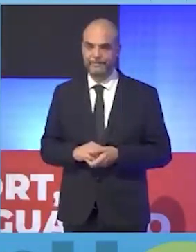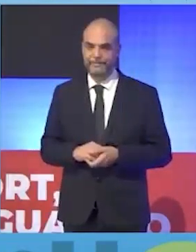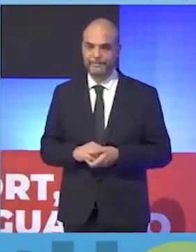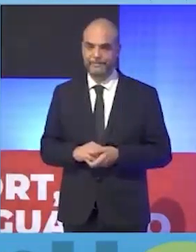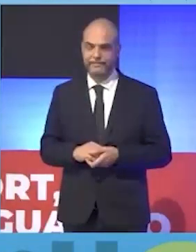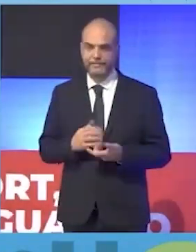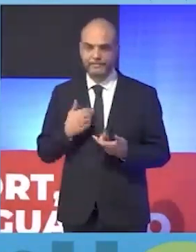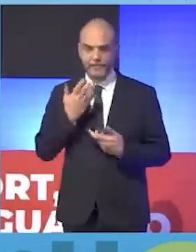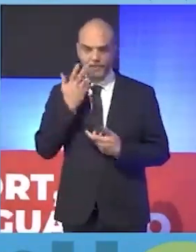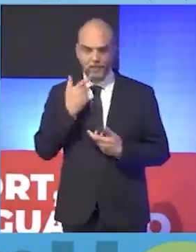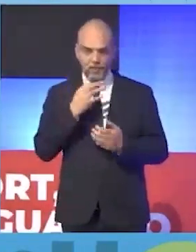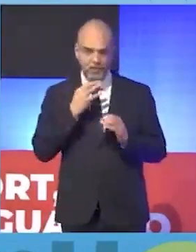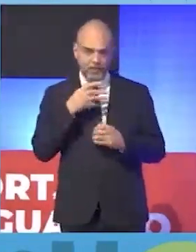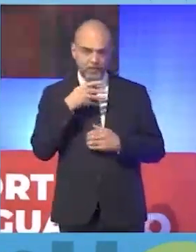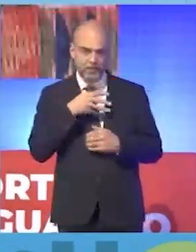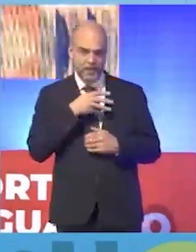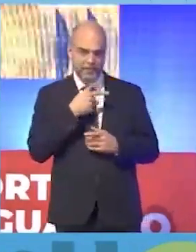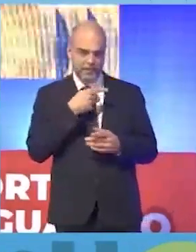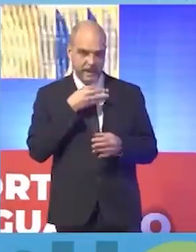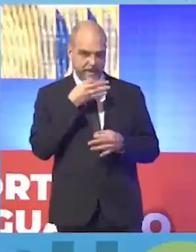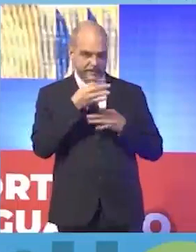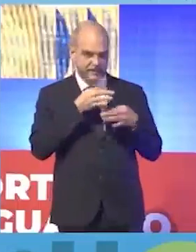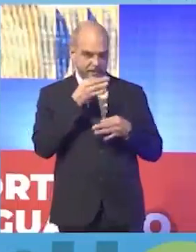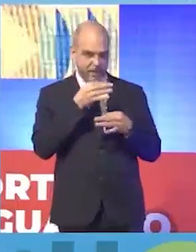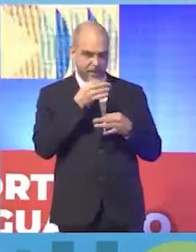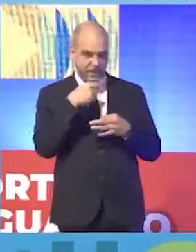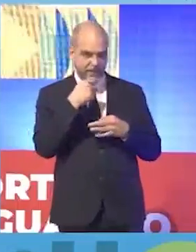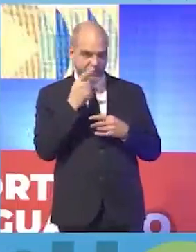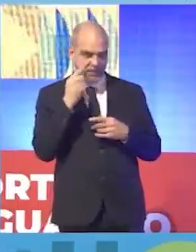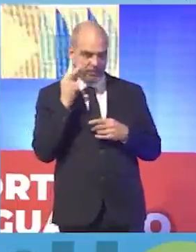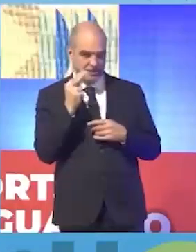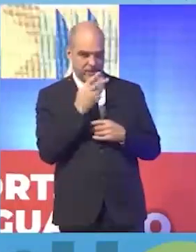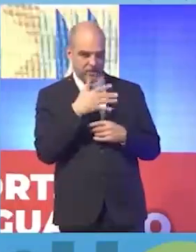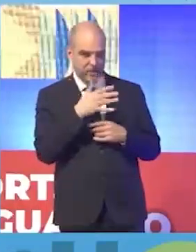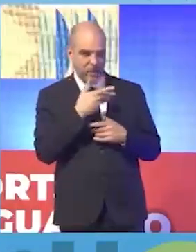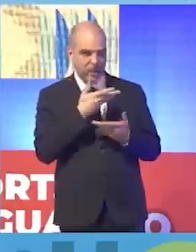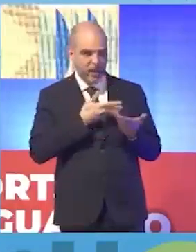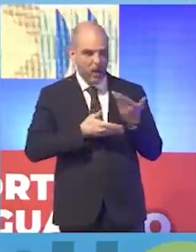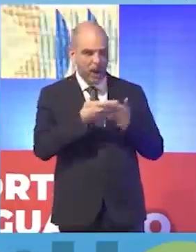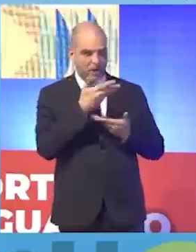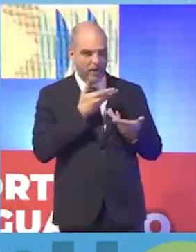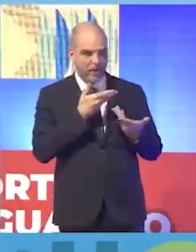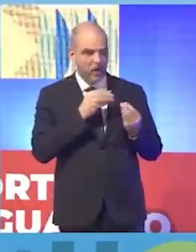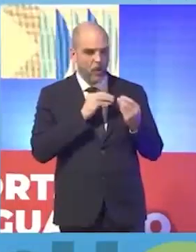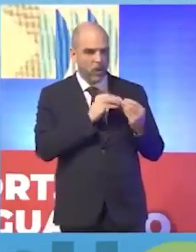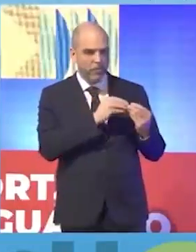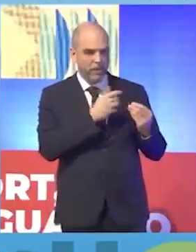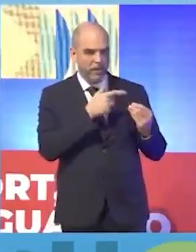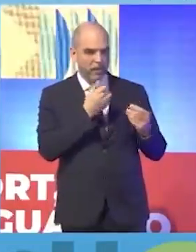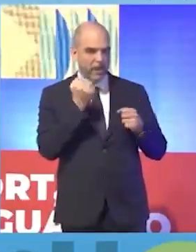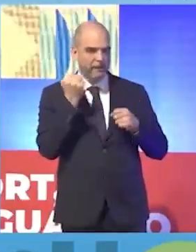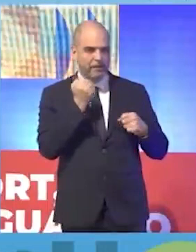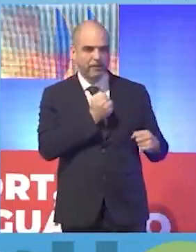Voglio che sia proprio Martina a spiegarci questo video, a spiegarci anche la sua collaborazione con la